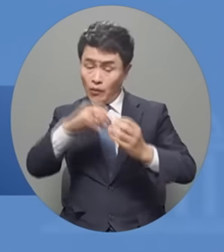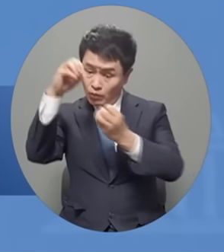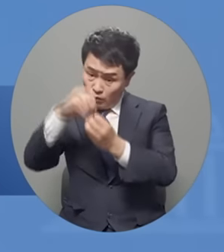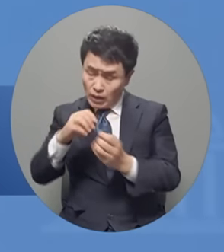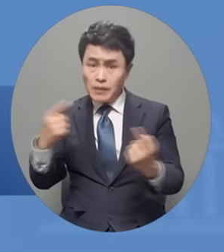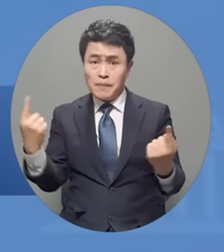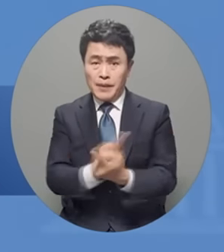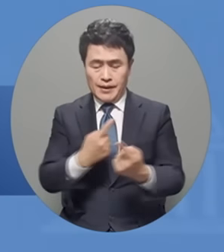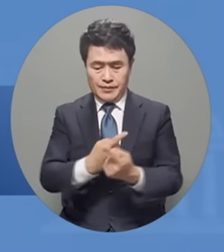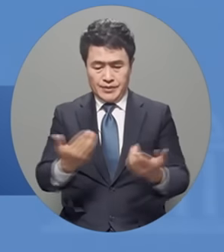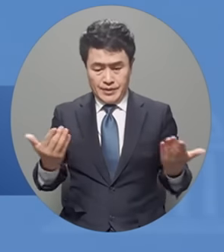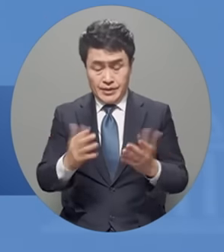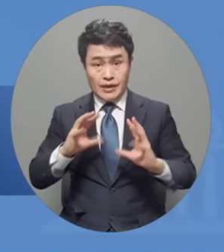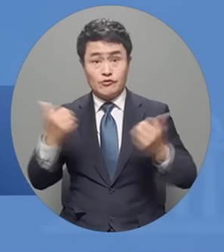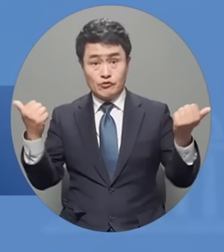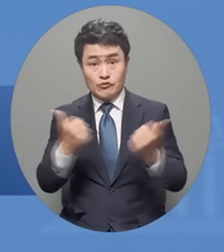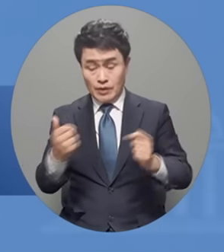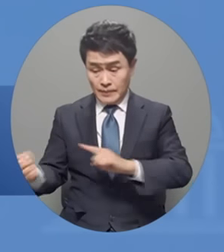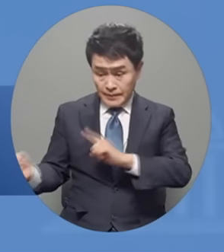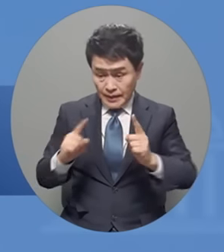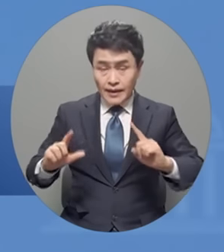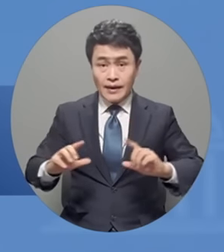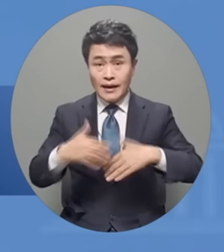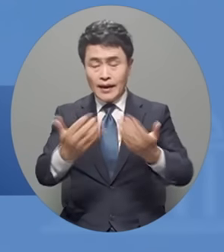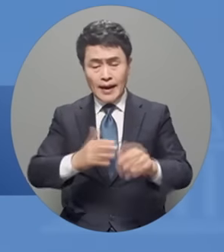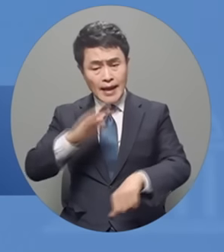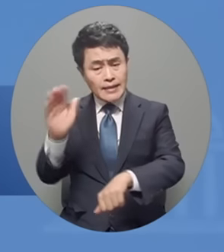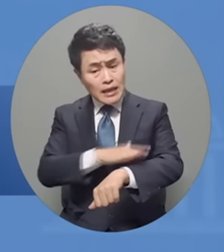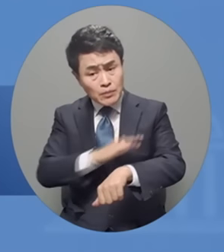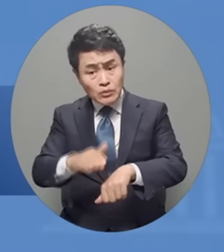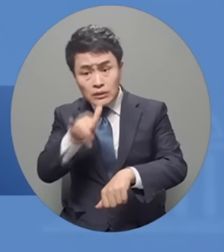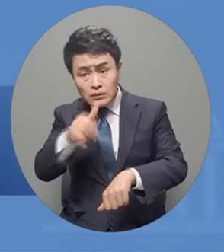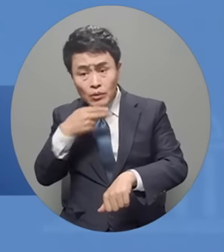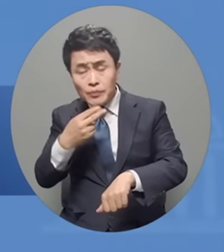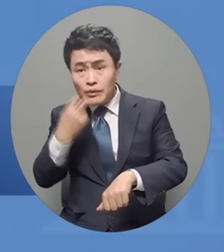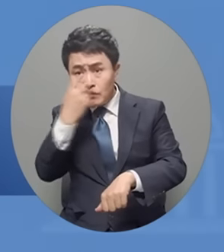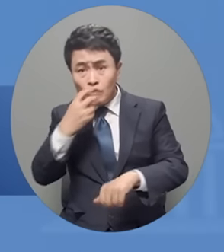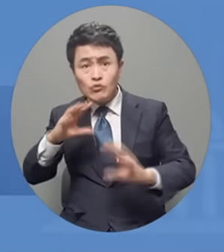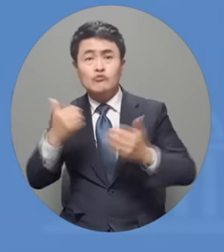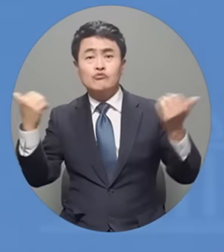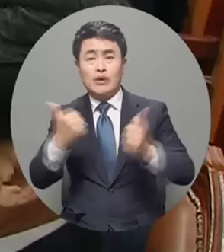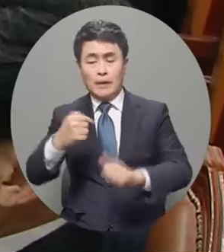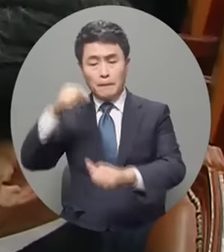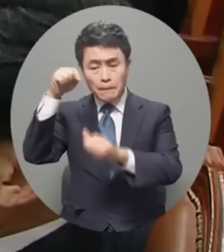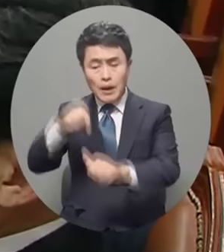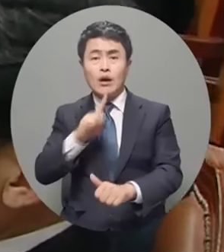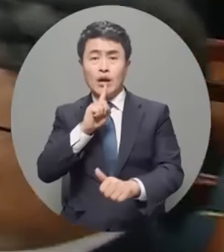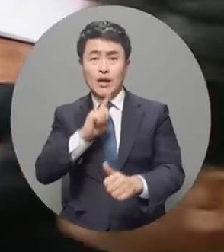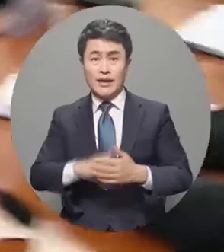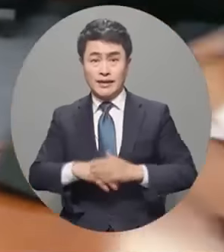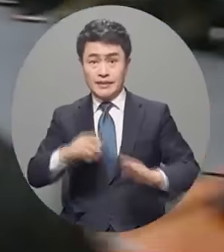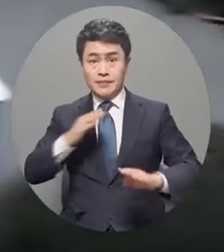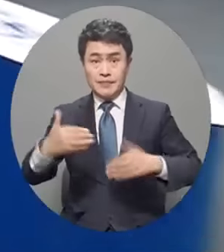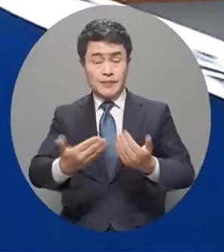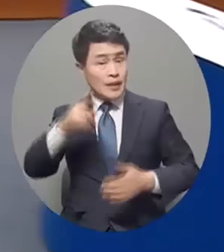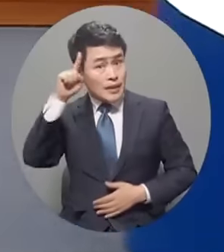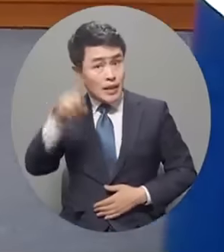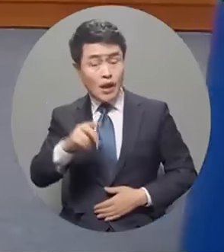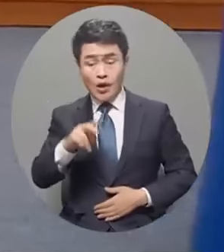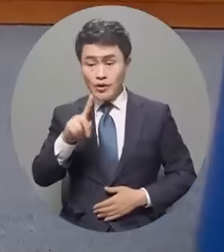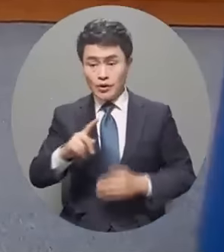국회, 민생 살리는 국회, 잘못은 따지는 국회가 되라 명하고 있습니다. 민주당은 내일